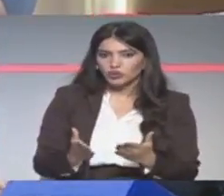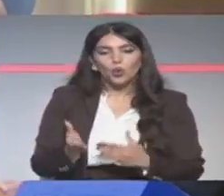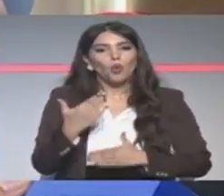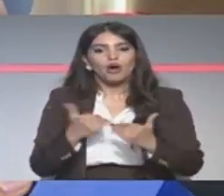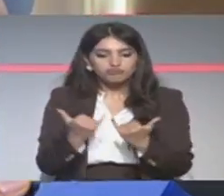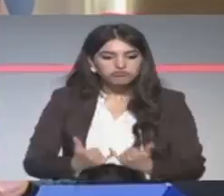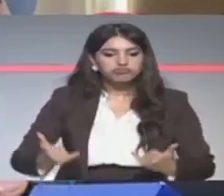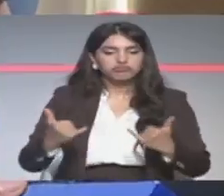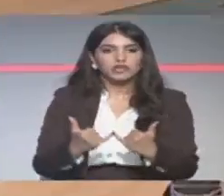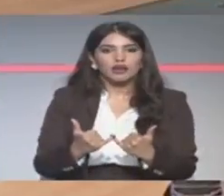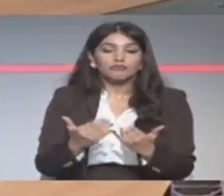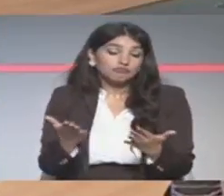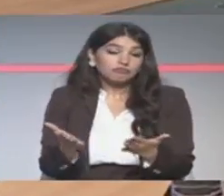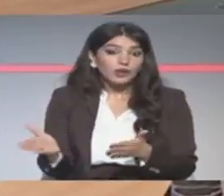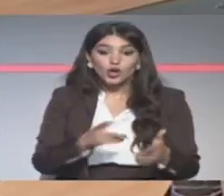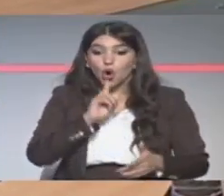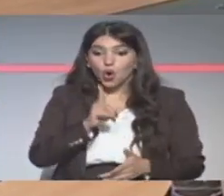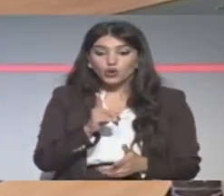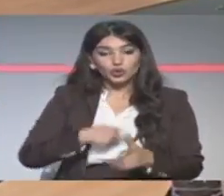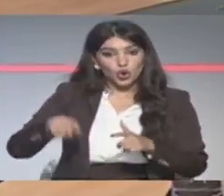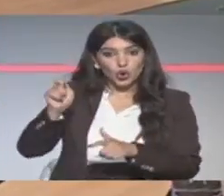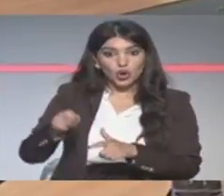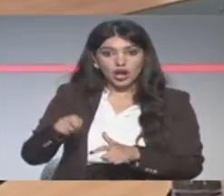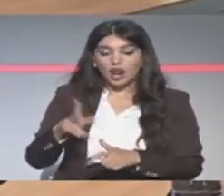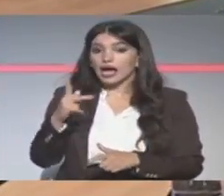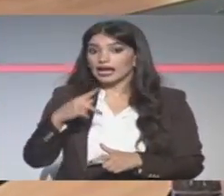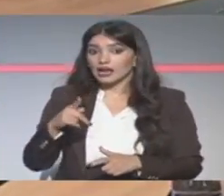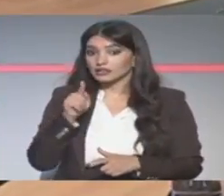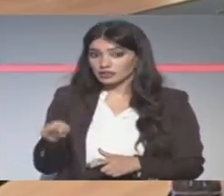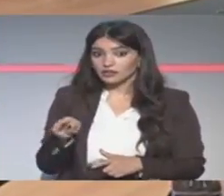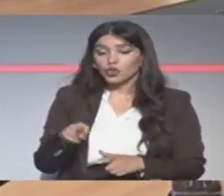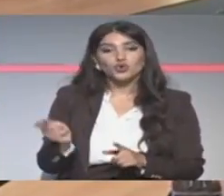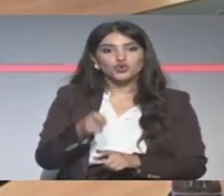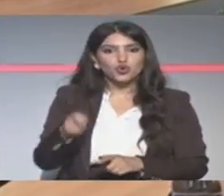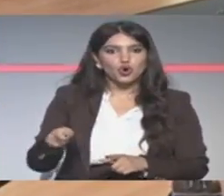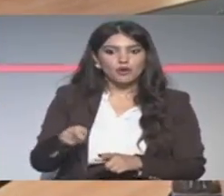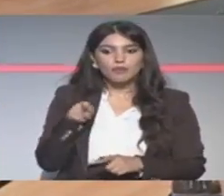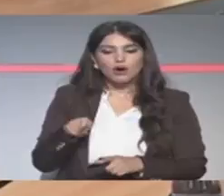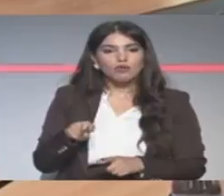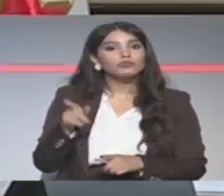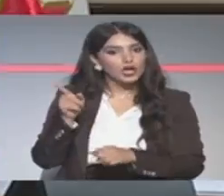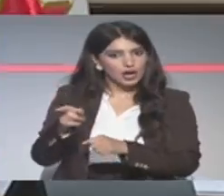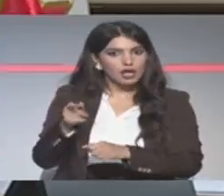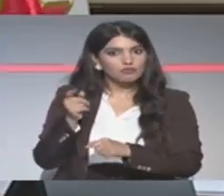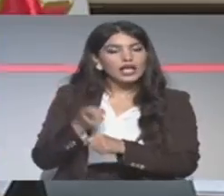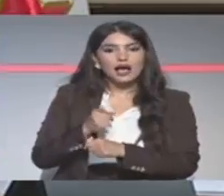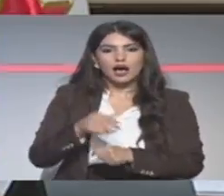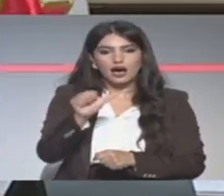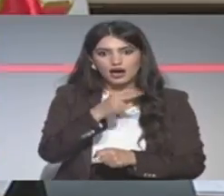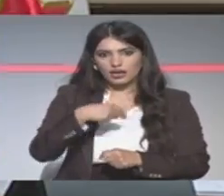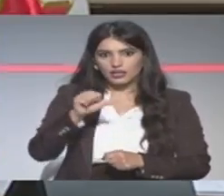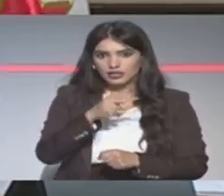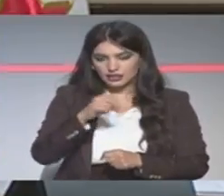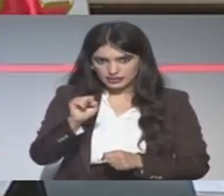المجلس أو طلع في كذا. هذا واعتبر القاضي خالد عباس أنه كان من الأجدى أن تتم محاسبة القاضي أنس الحمادي وفق